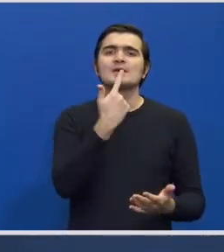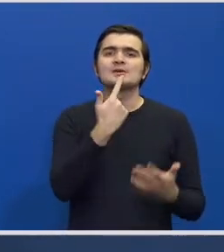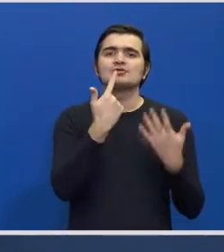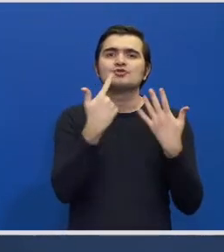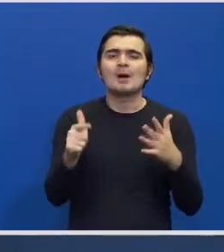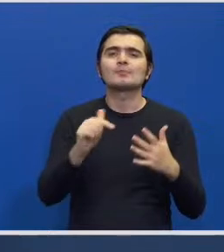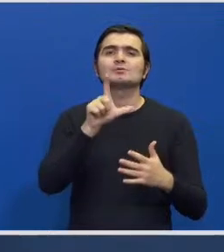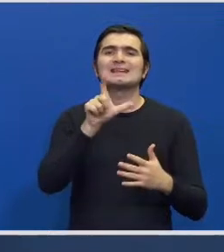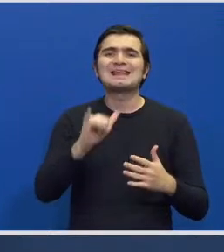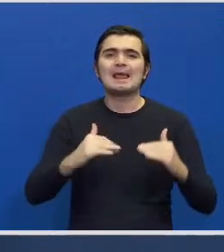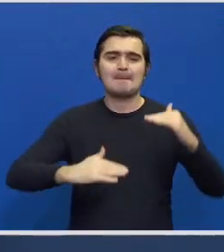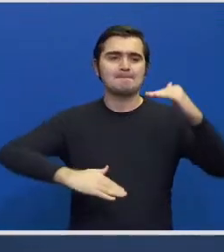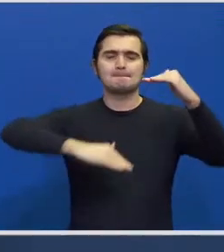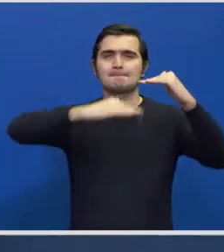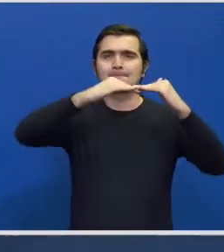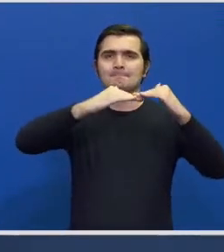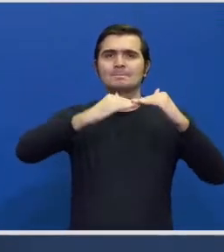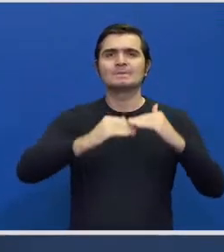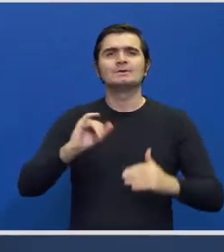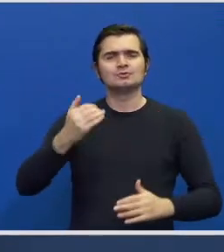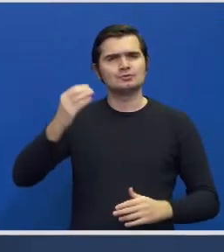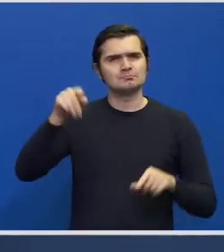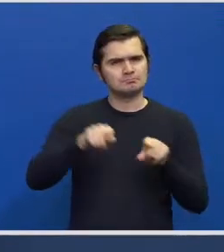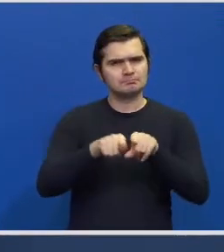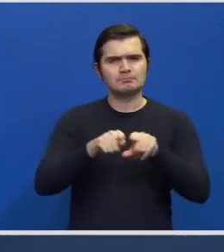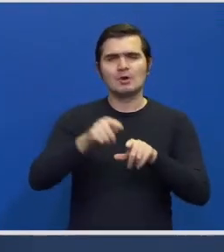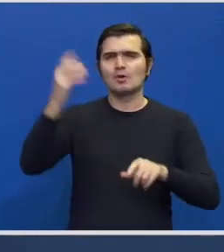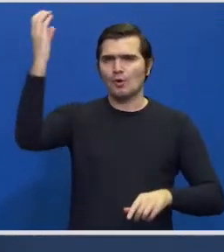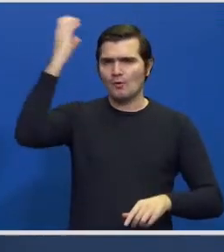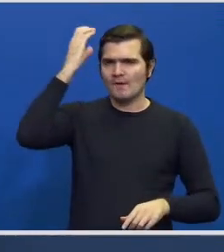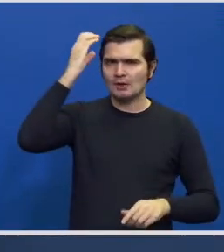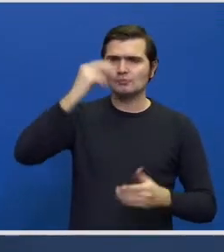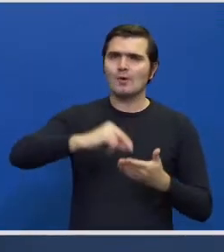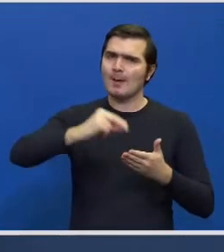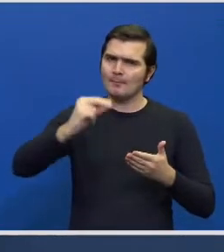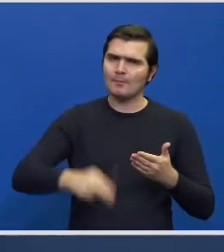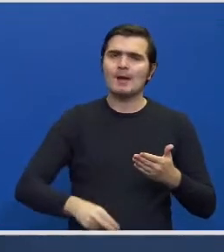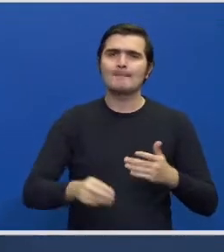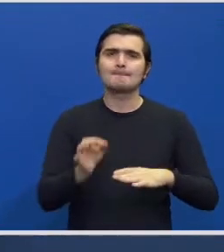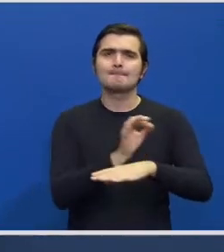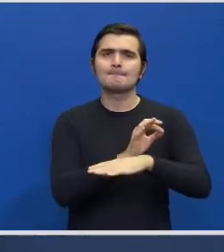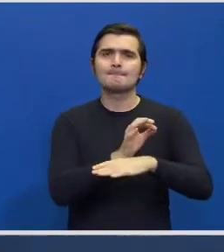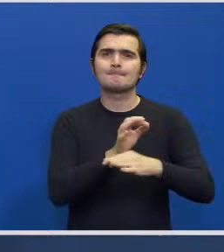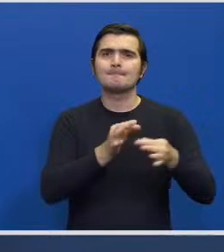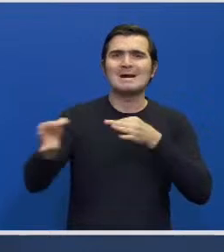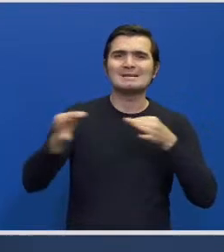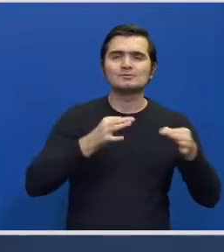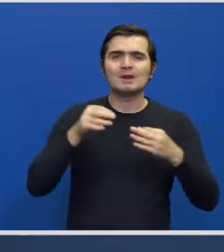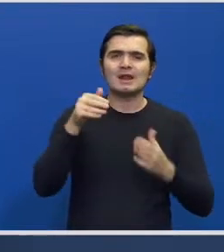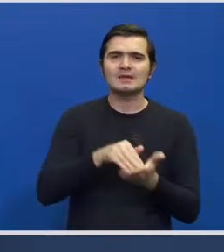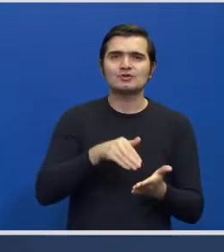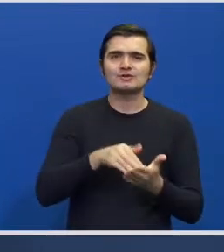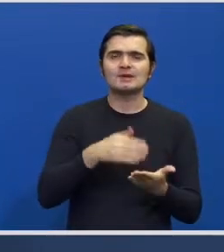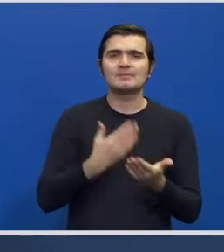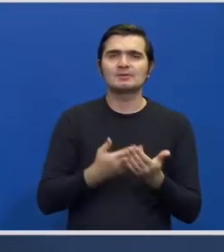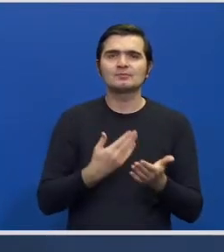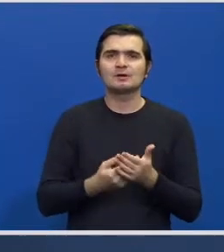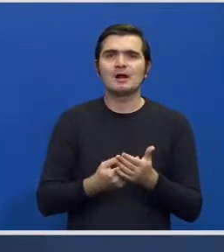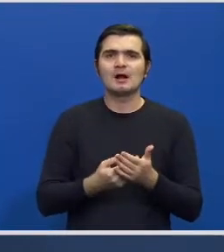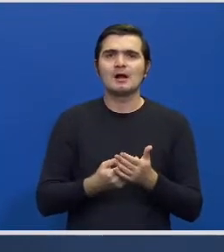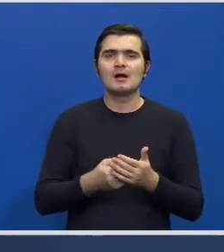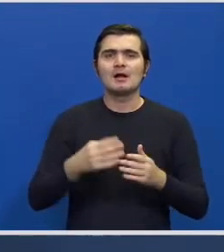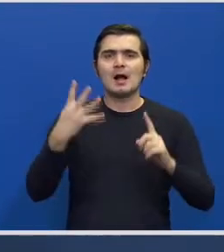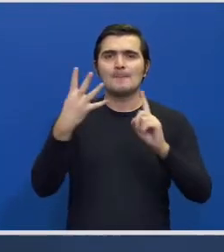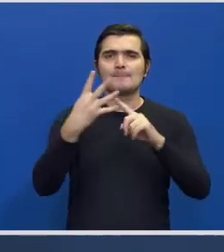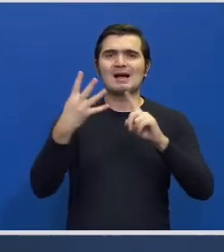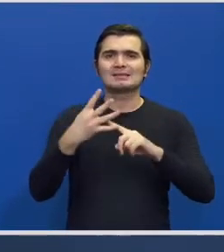la 1.700 de lei. De asemenea, guvernul a aprobat măsurile necesare pentru ca tranșa